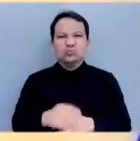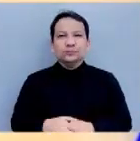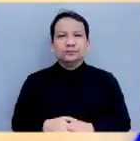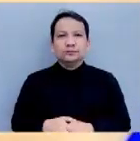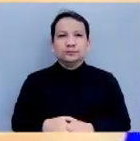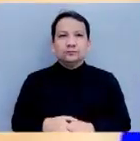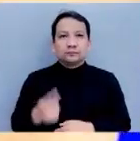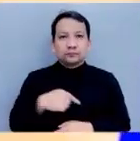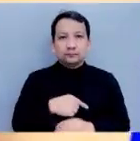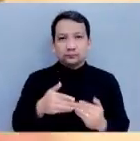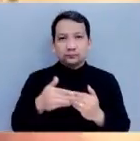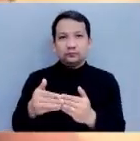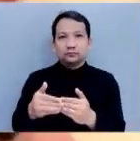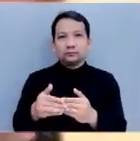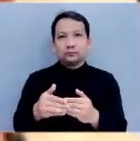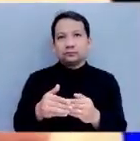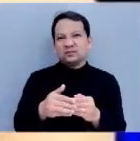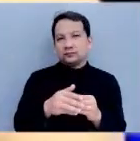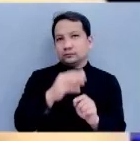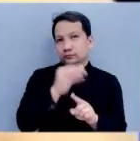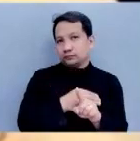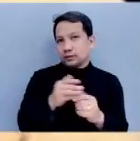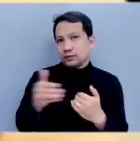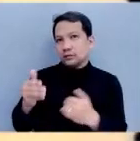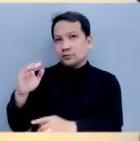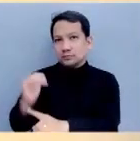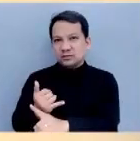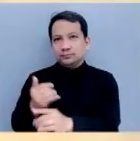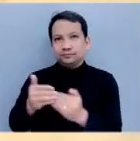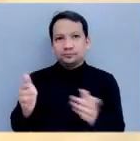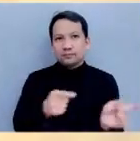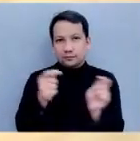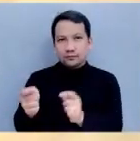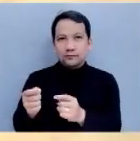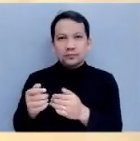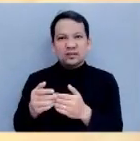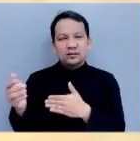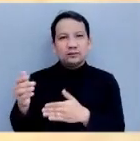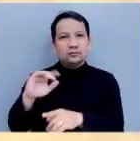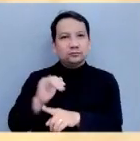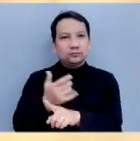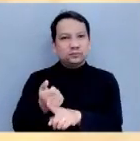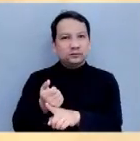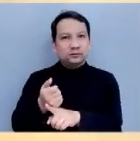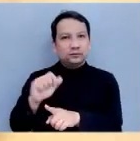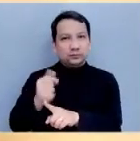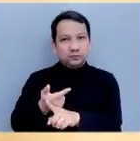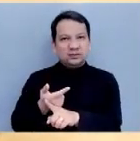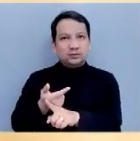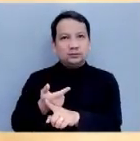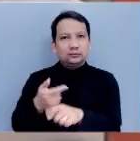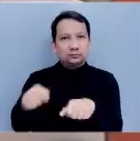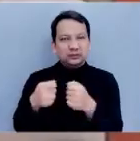you move from, let's say, the April-May break, you move it to the now, the July-August break, mas